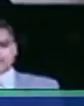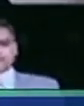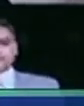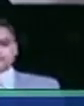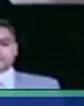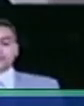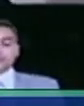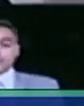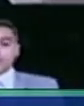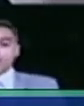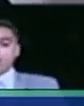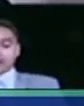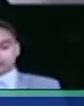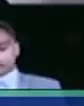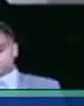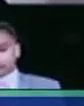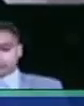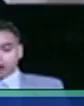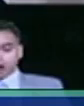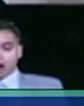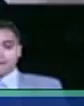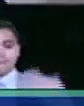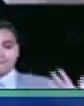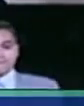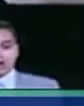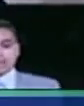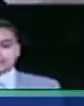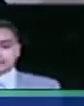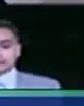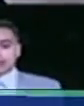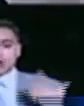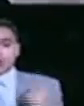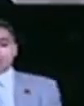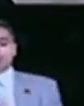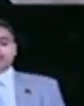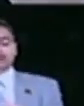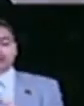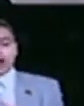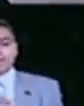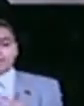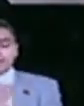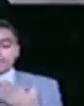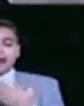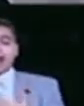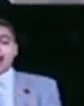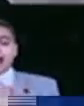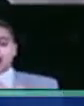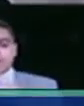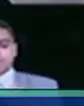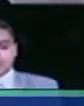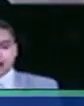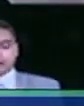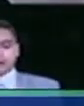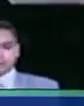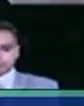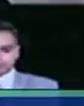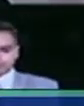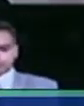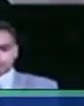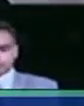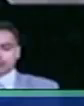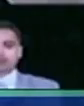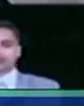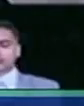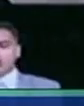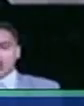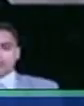وعلى قدر الصعوبات والتحديات التي واجهتنا لإعادة مصر لمسارها